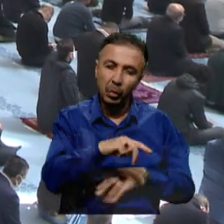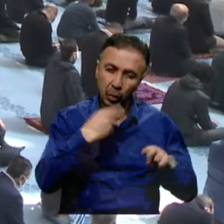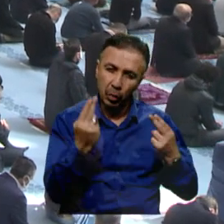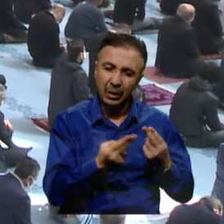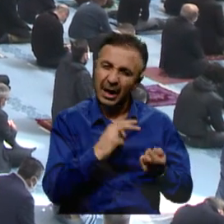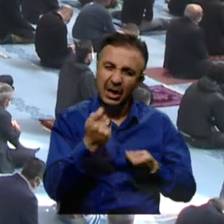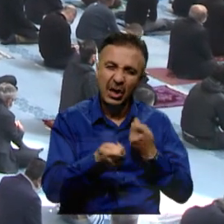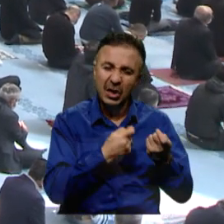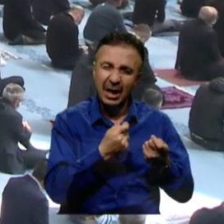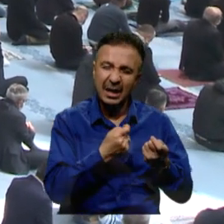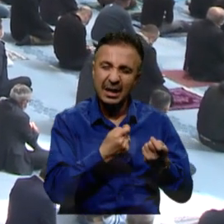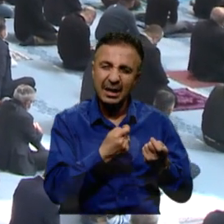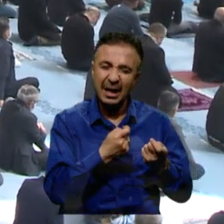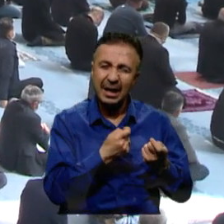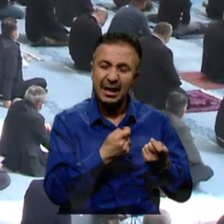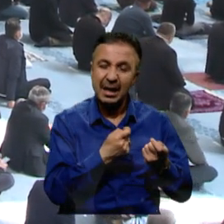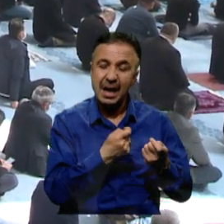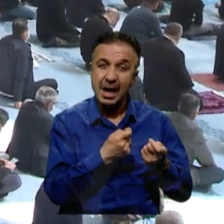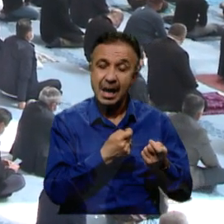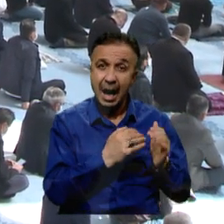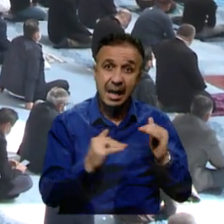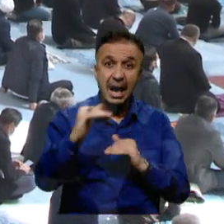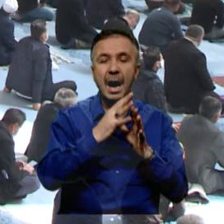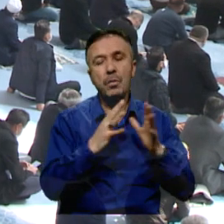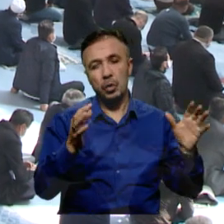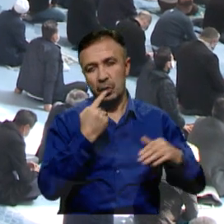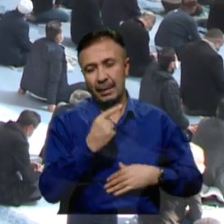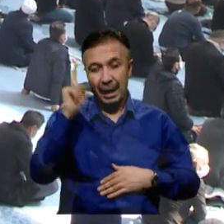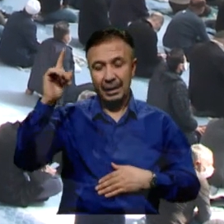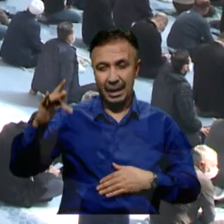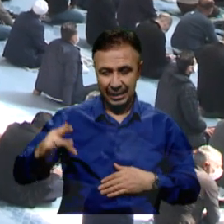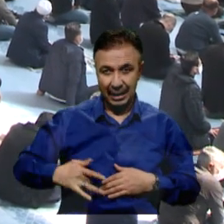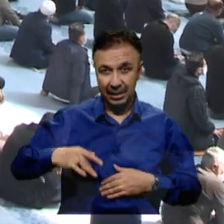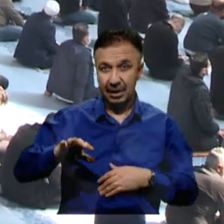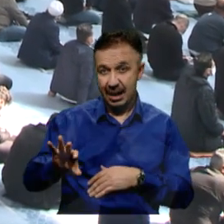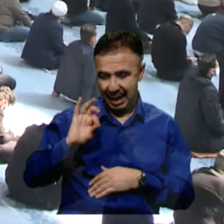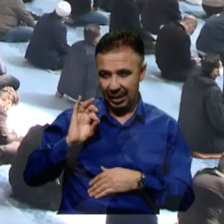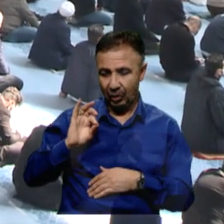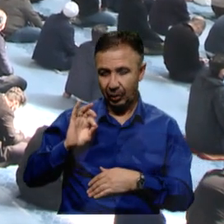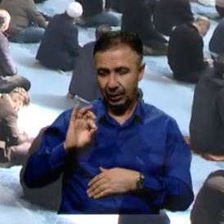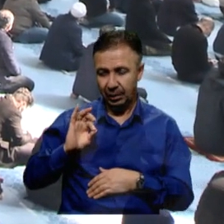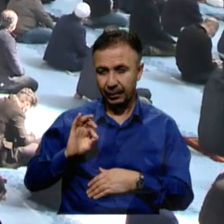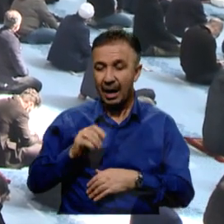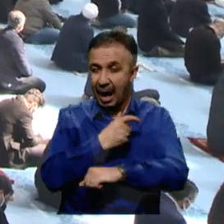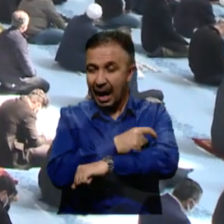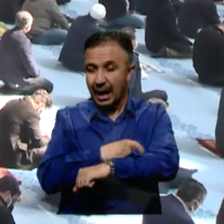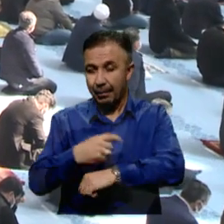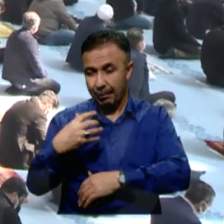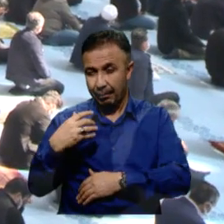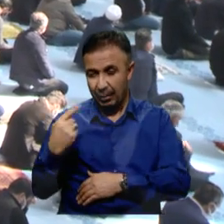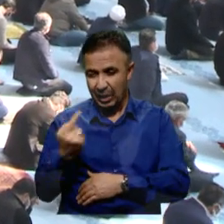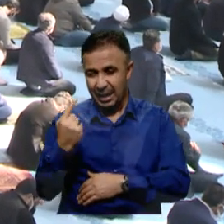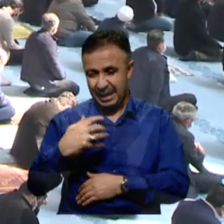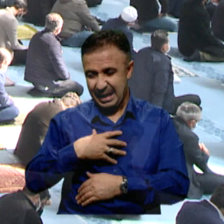dünyalıkların hepsinden daha büyüktür deyip de Allah'ın rızasını tercih edebiliyorsak, haramlardan kendimizi